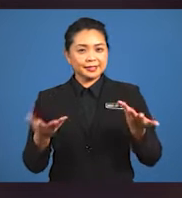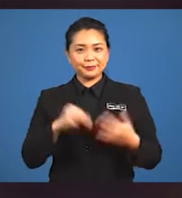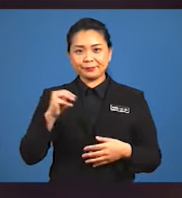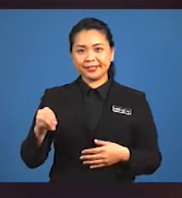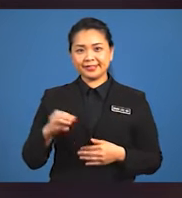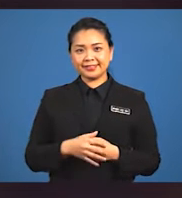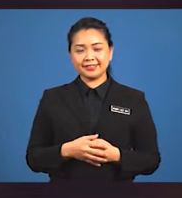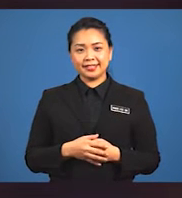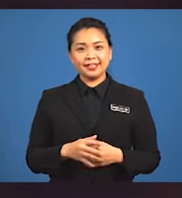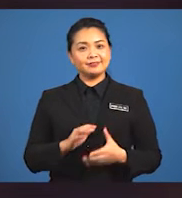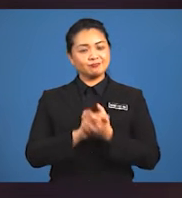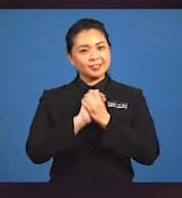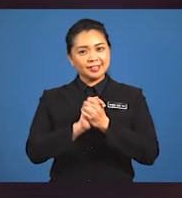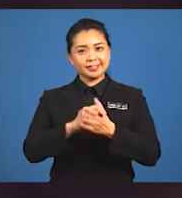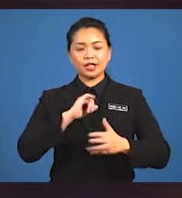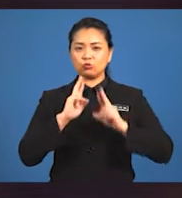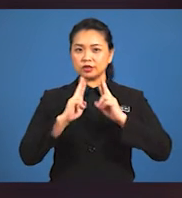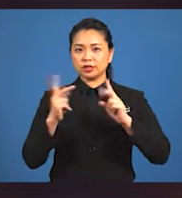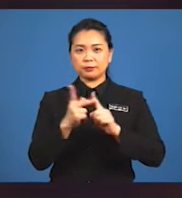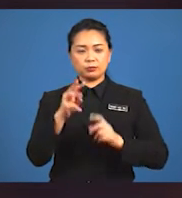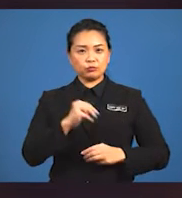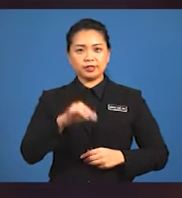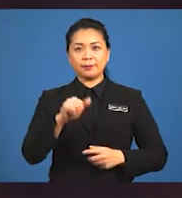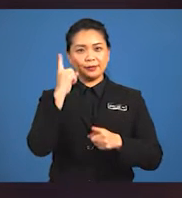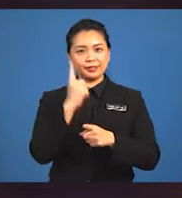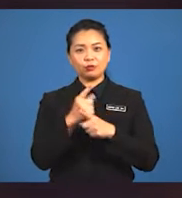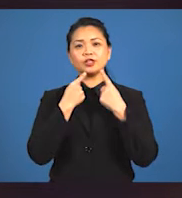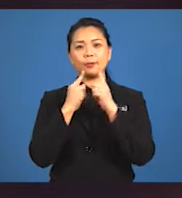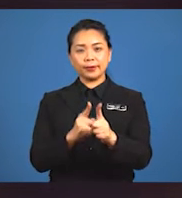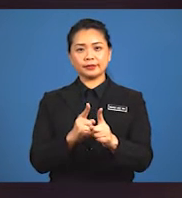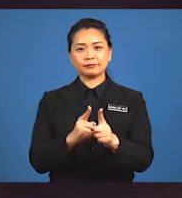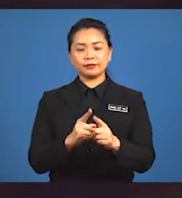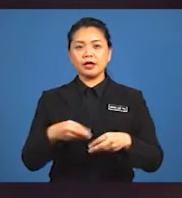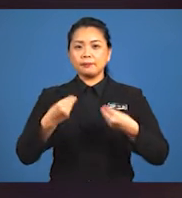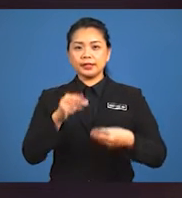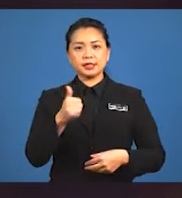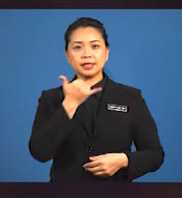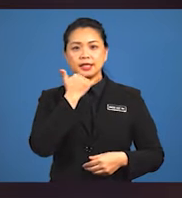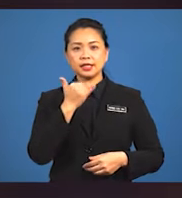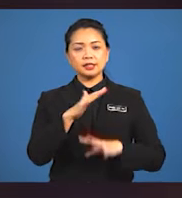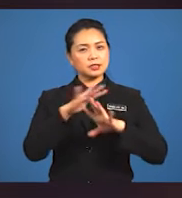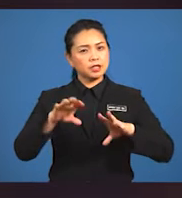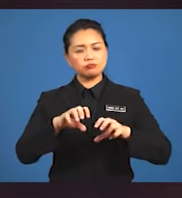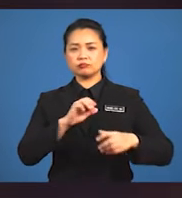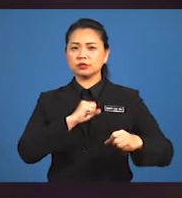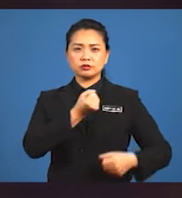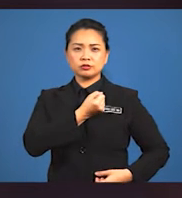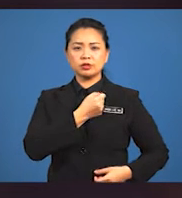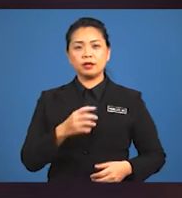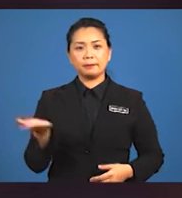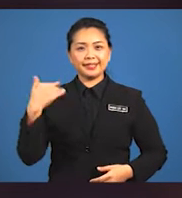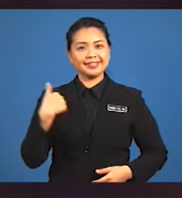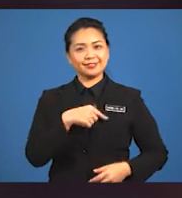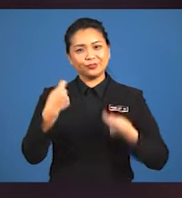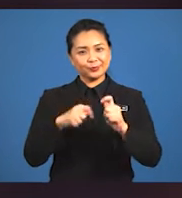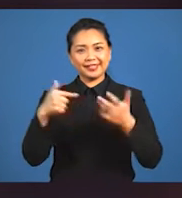Bagaimana murid-murid? Tahniah saya ucapkan kepada murid yang betul jawapannya. Bagi yang salah, jangan putus asa.